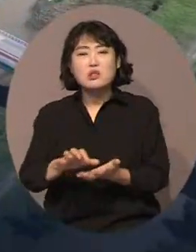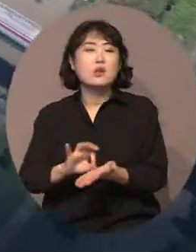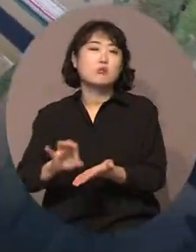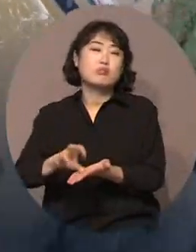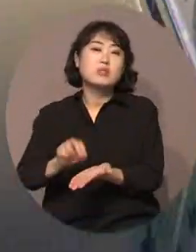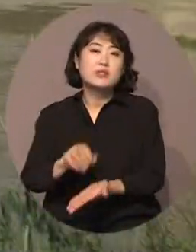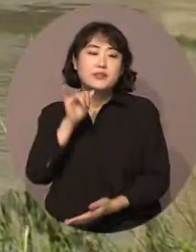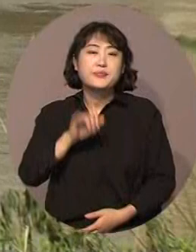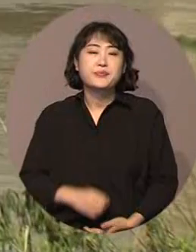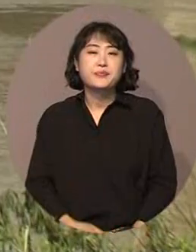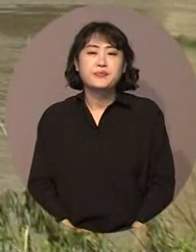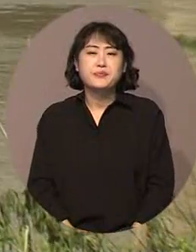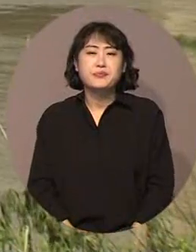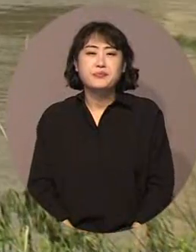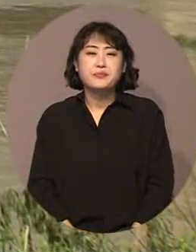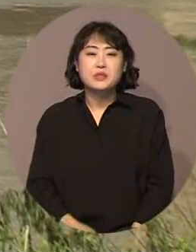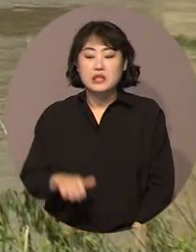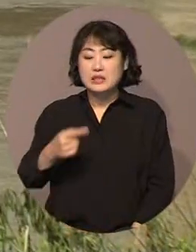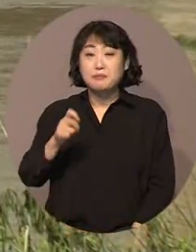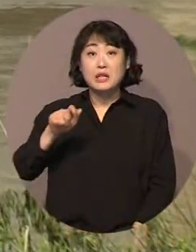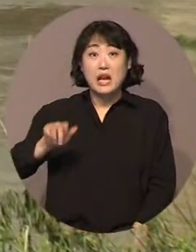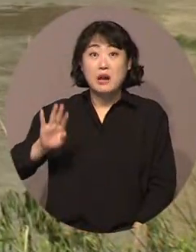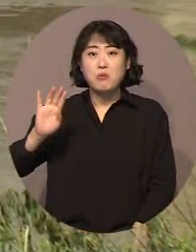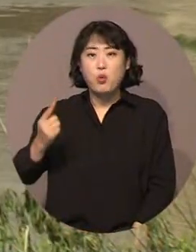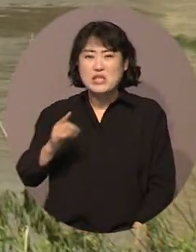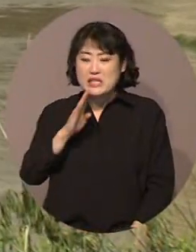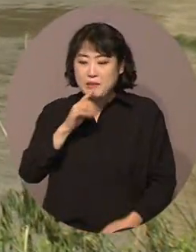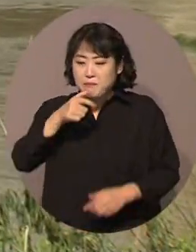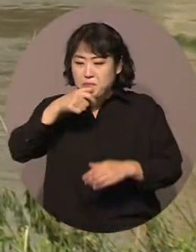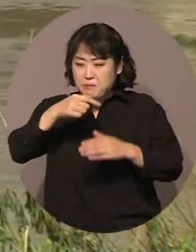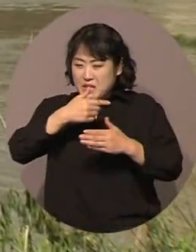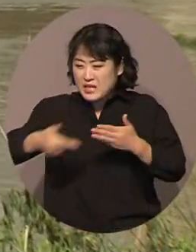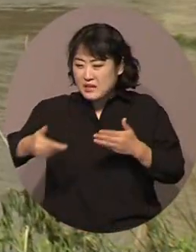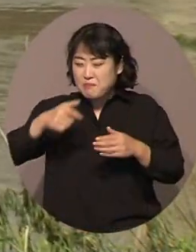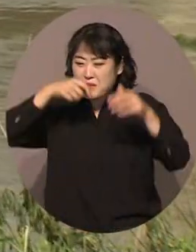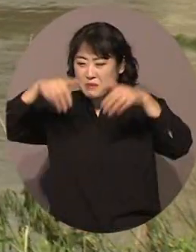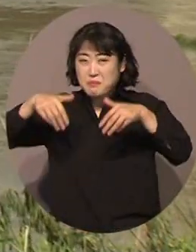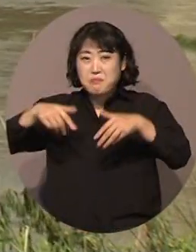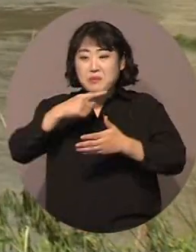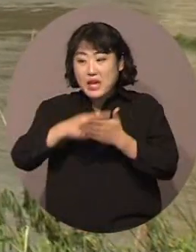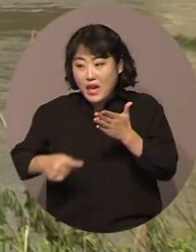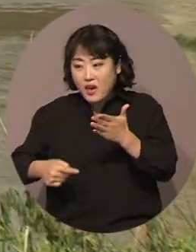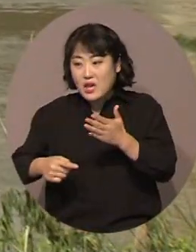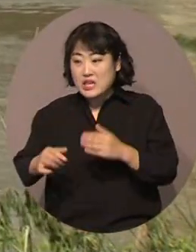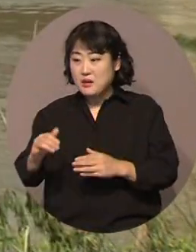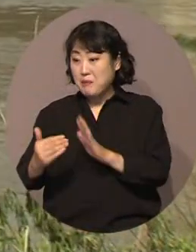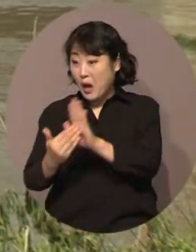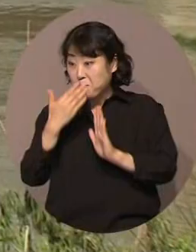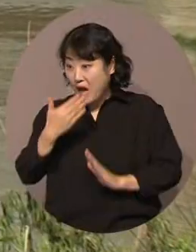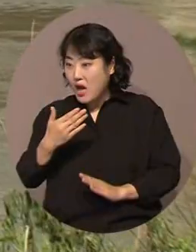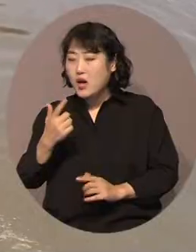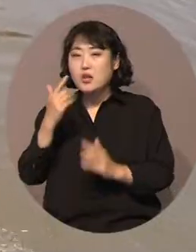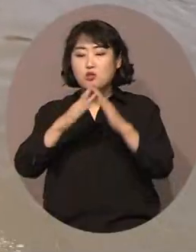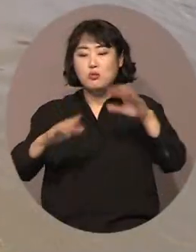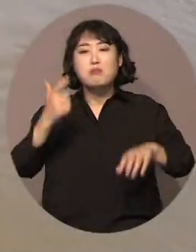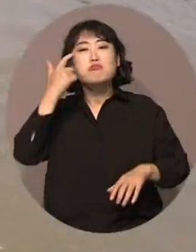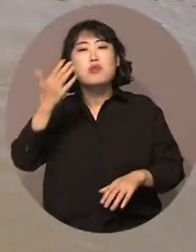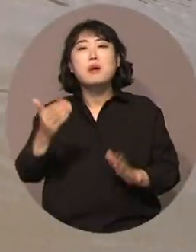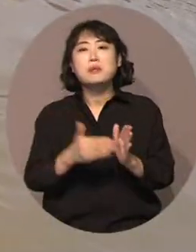문제고 금강보가 실제 수혜를 막는데 효과가 있다고 생각하는지 주민들에게 물었습니다